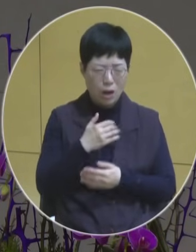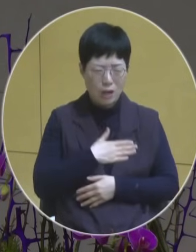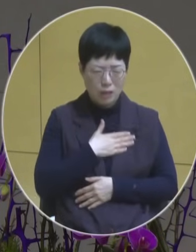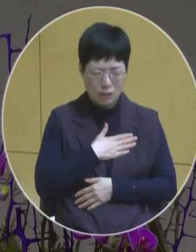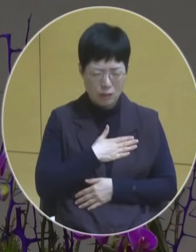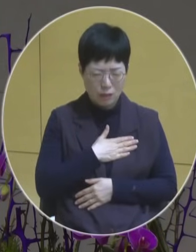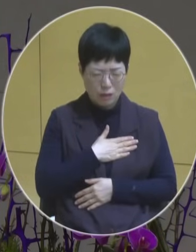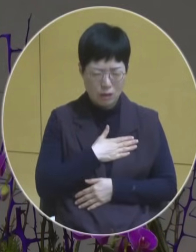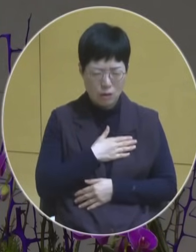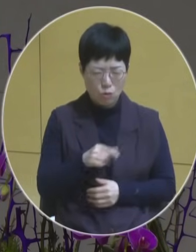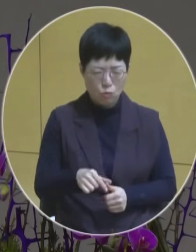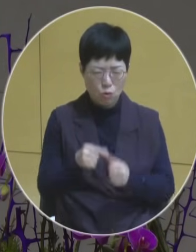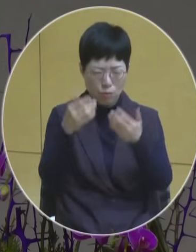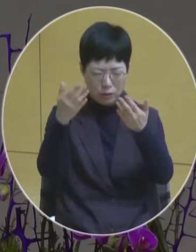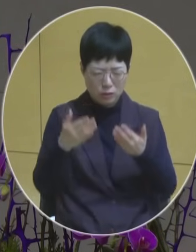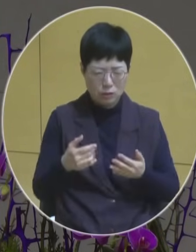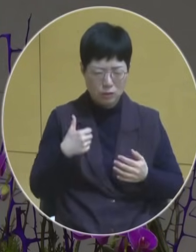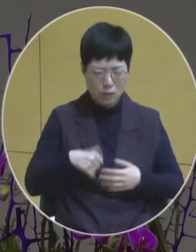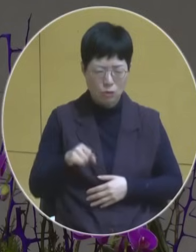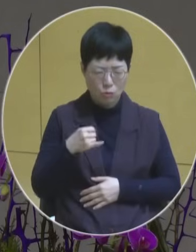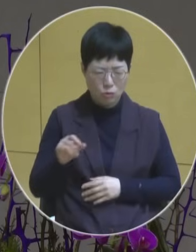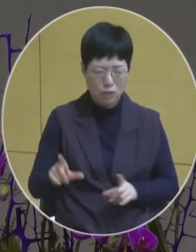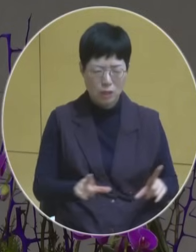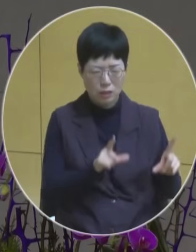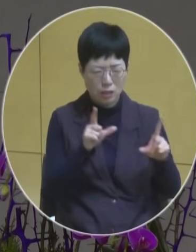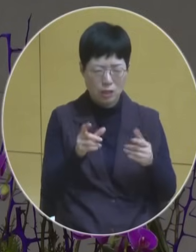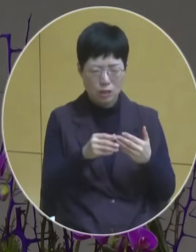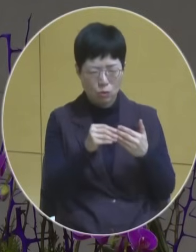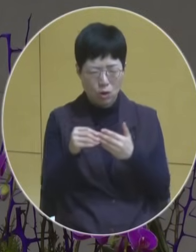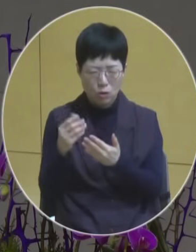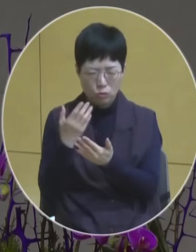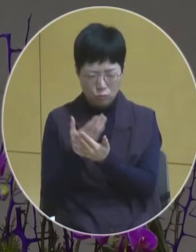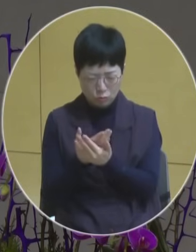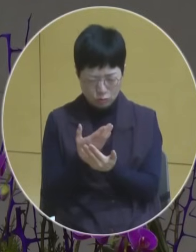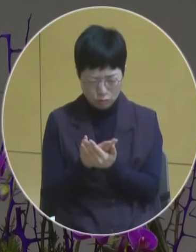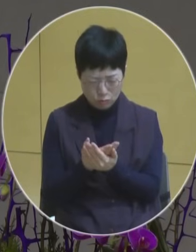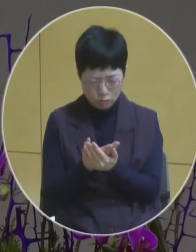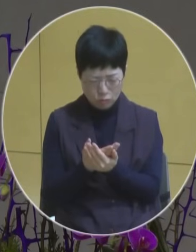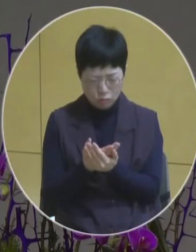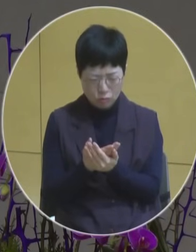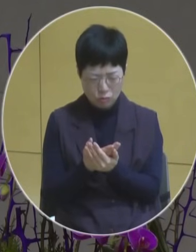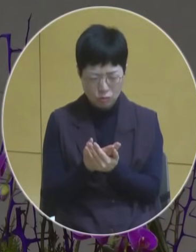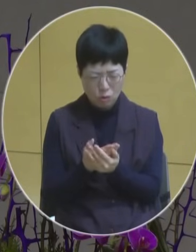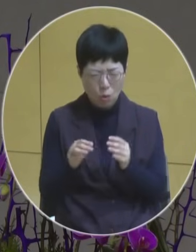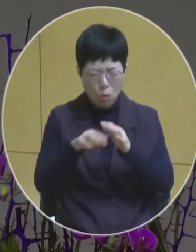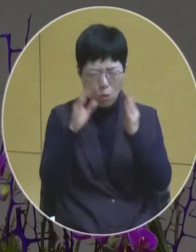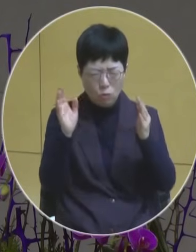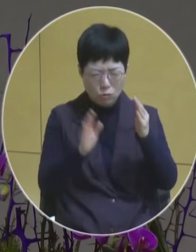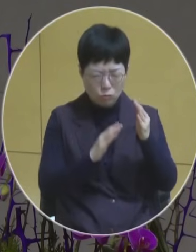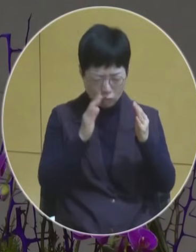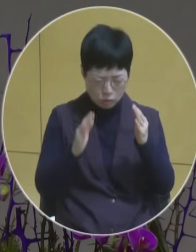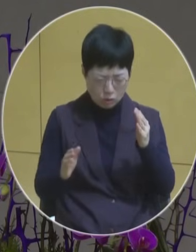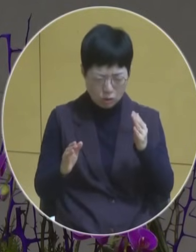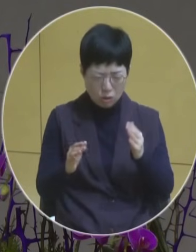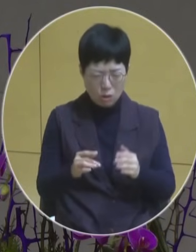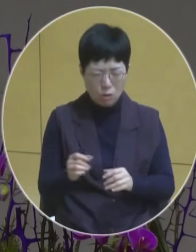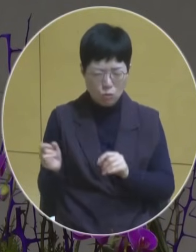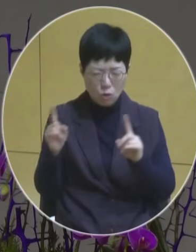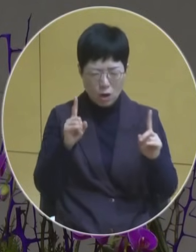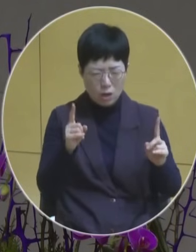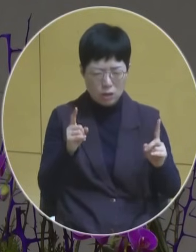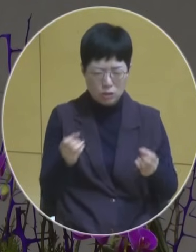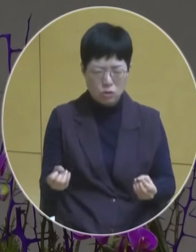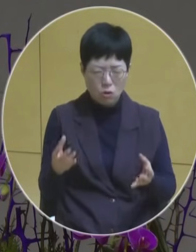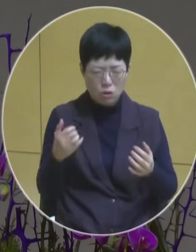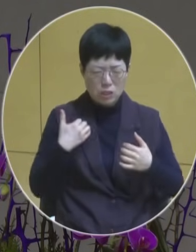주셔서 구원받은 자녀로 살아갈 수 있도록 인도하여 주옵소서. 온 성도들이 부활절 기쁨